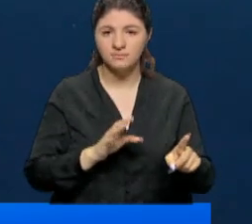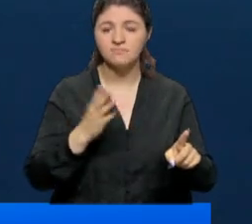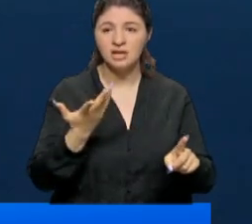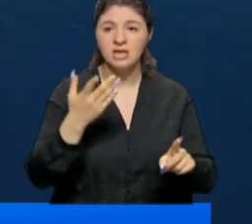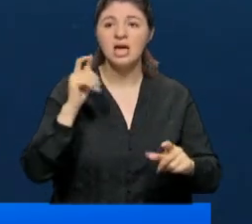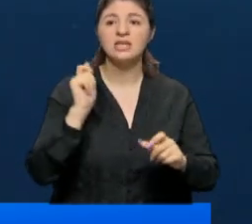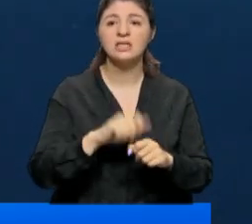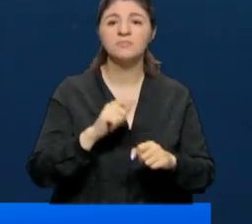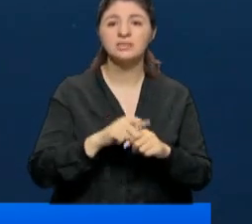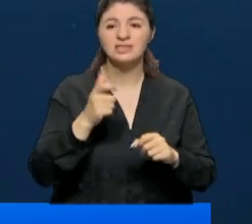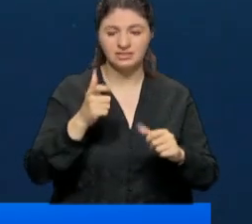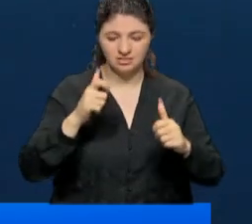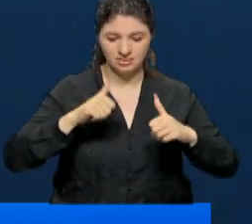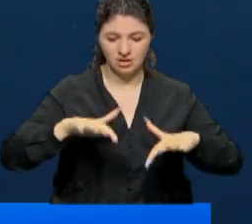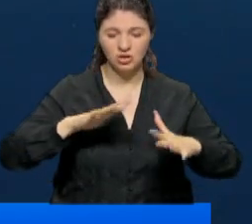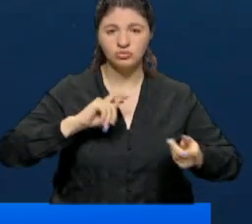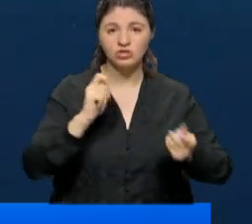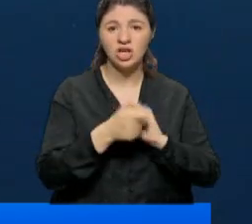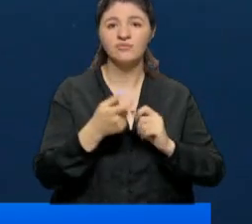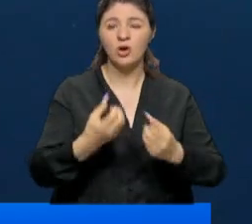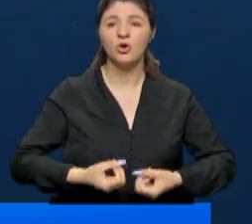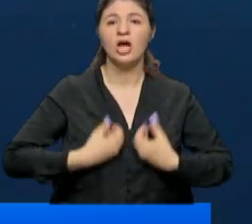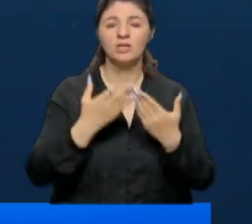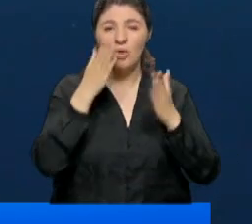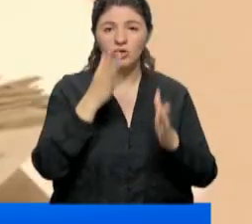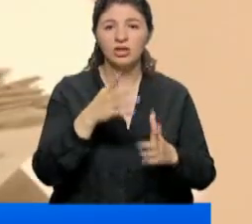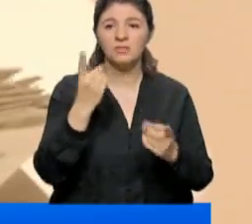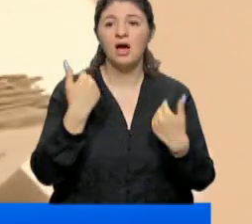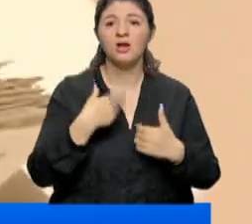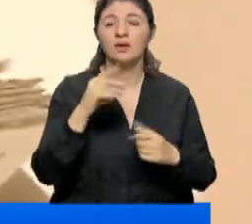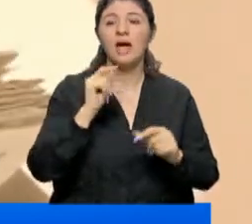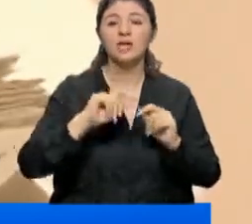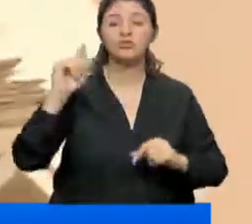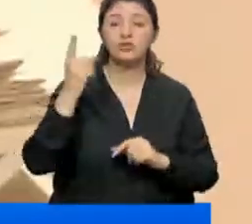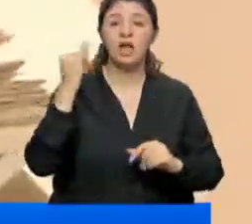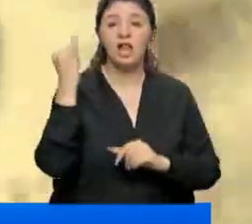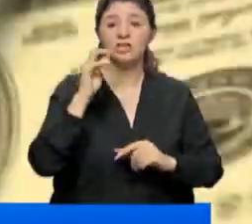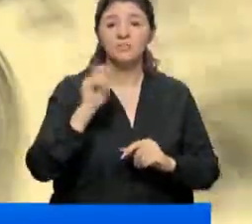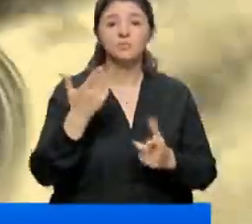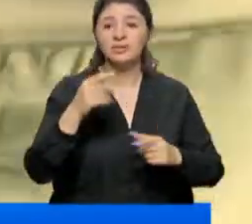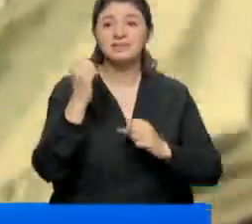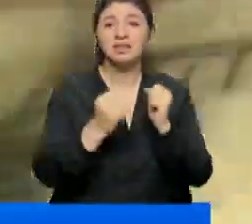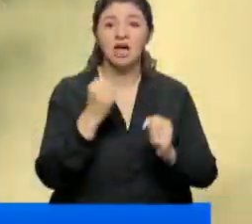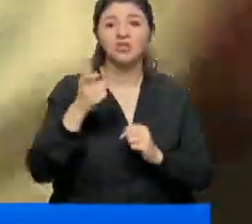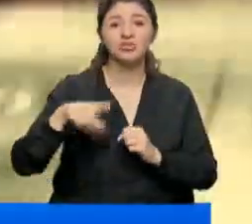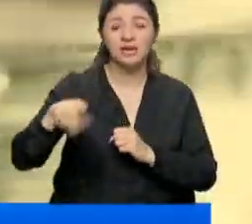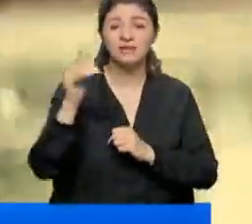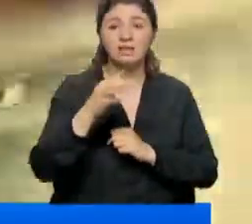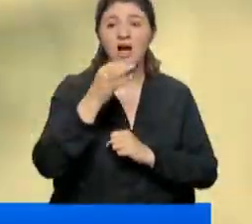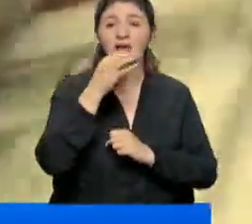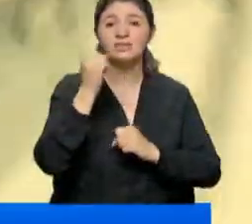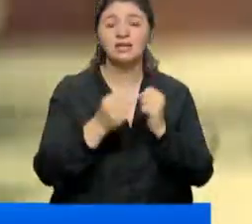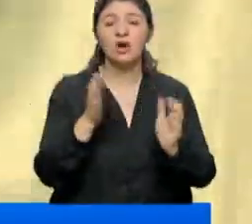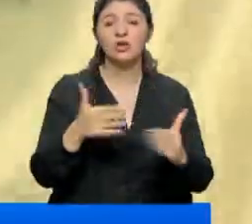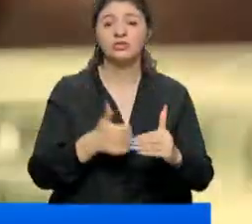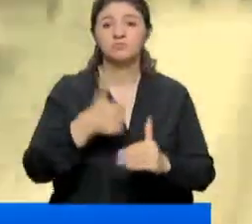yapısal dönüşüme ve üretmeye odaklı bu soruyu hale gelmiştir ekonomi yönetimine eleştiri Buket sanayiciden geldi Ankara